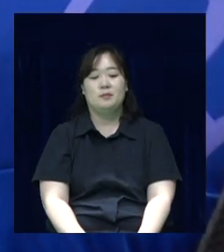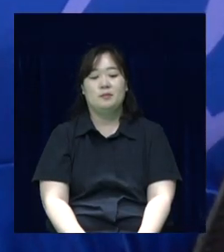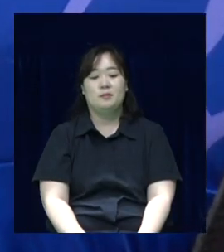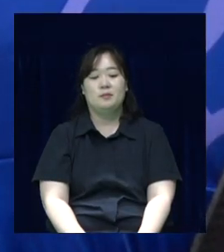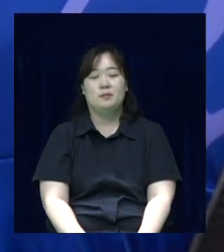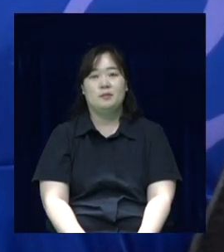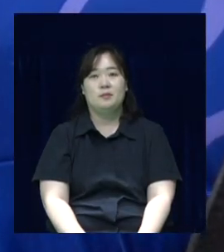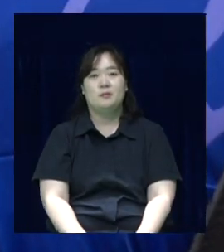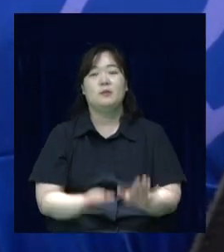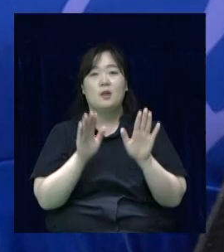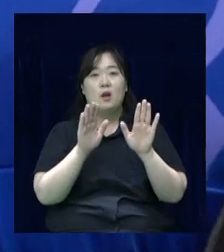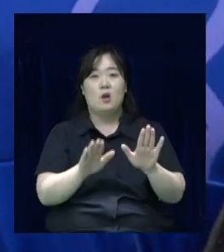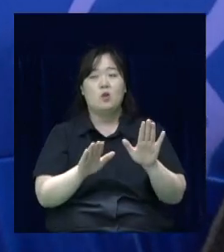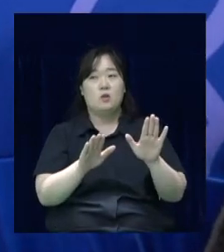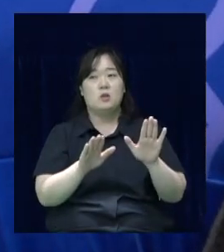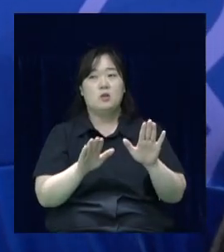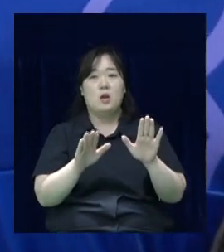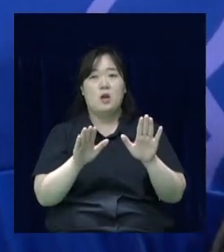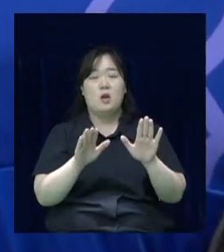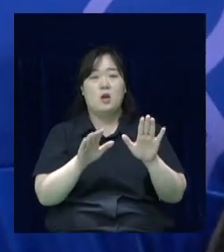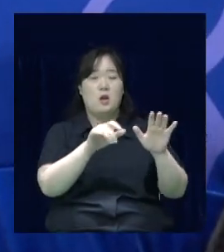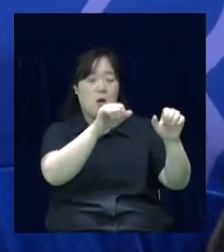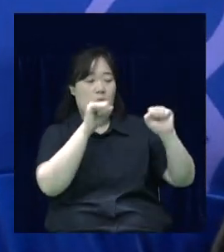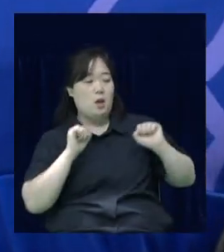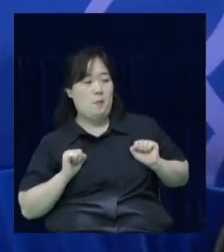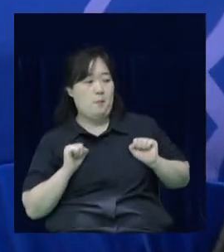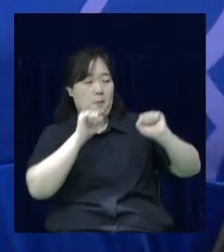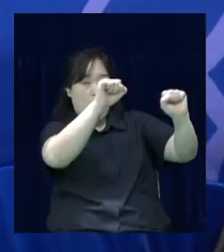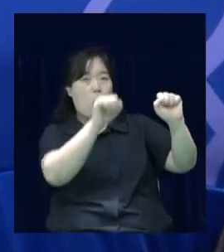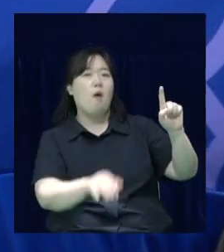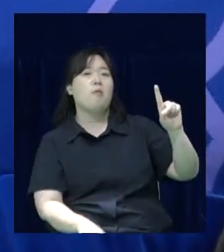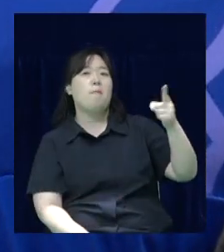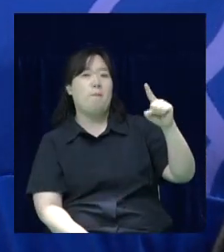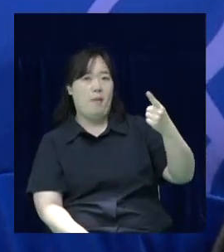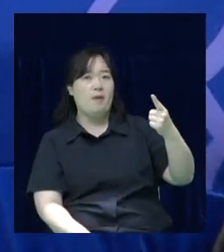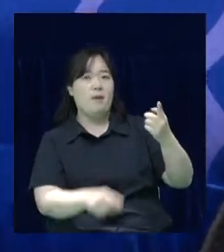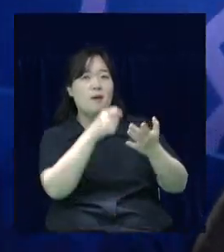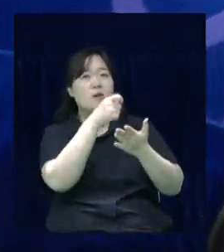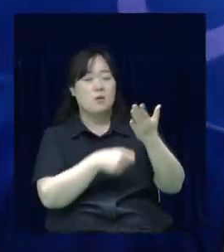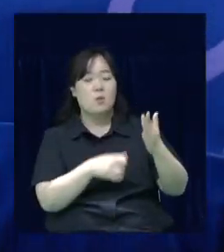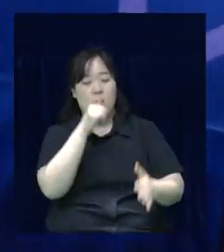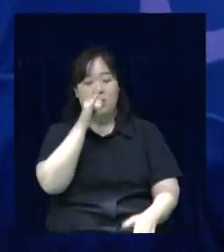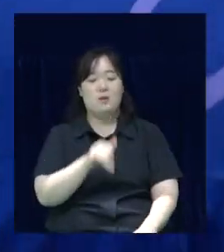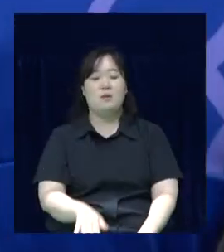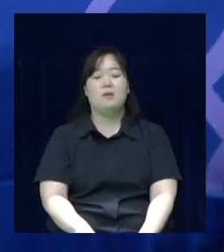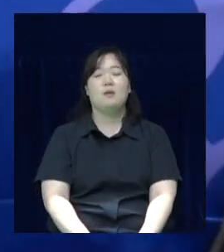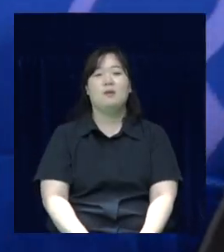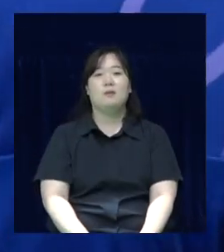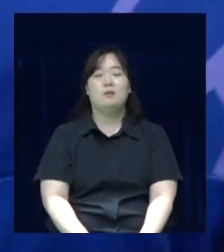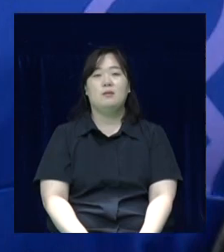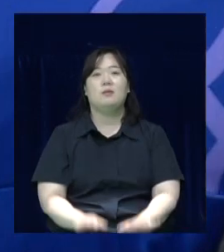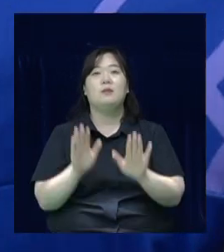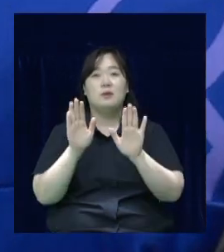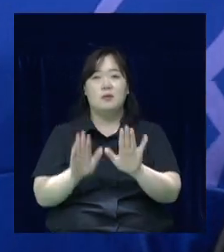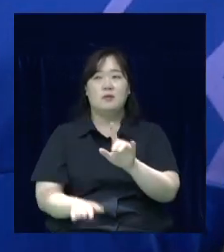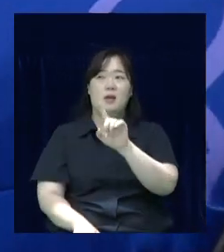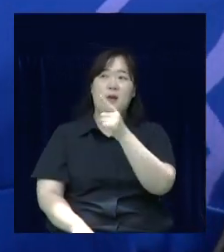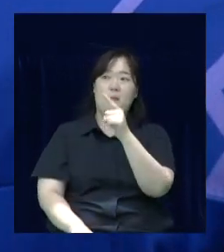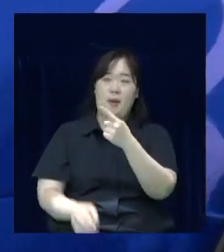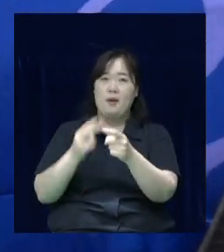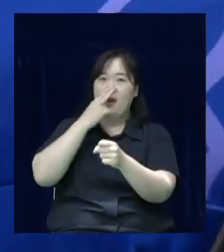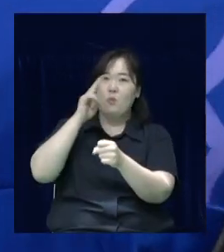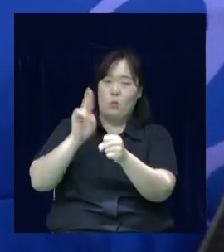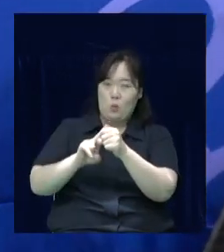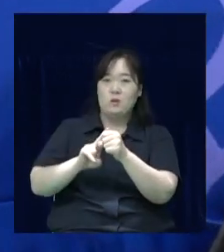파워리프팅은 현재 100kg을 기록한 황찬우 선수. 웨이트리프팅 이제 100kg을